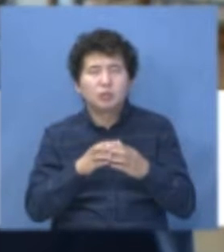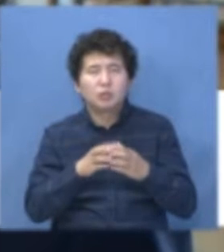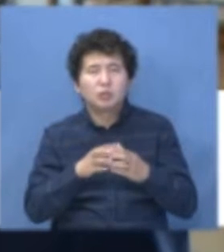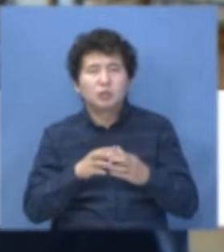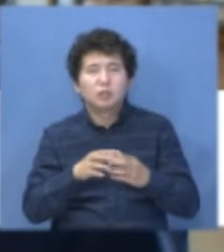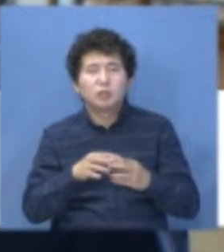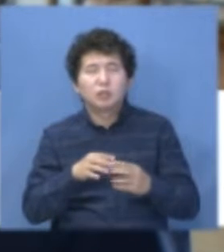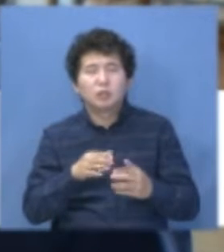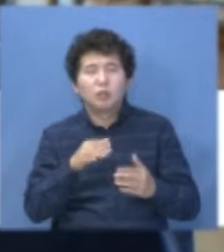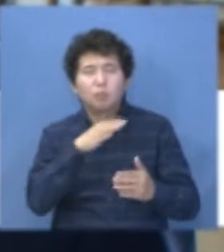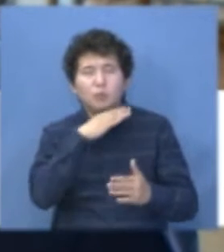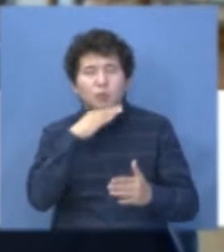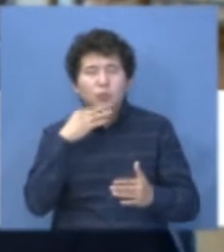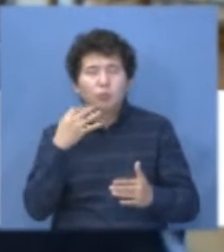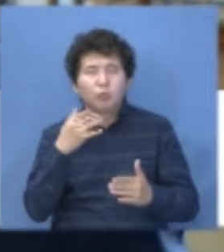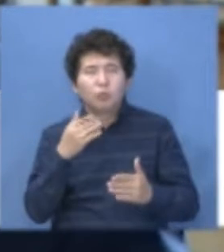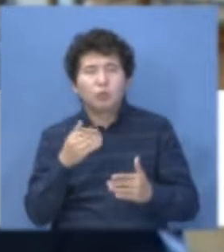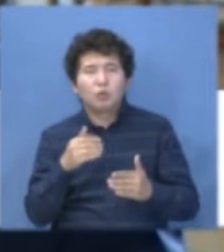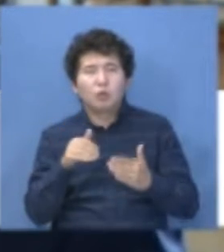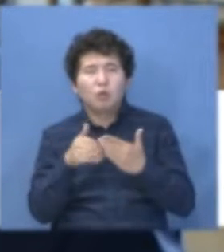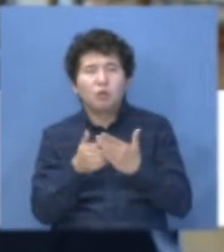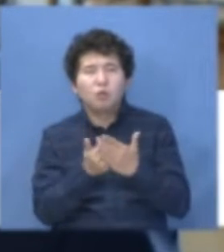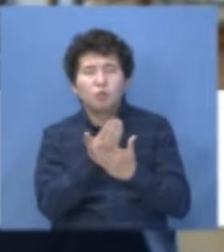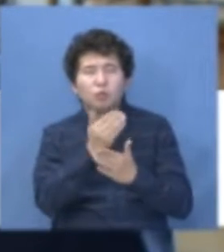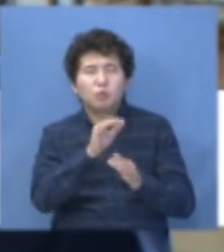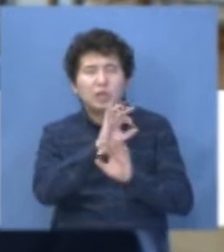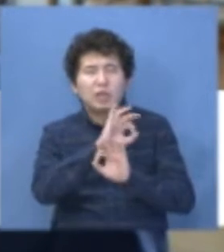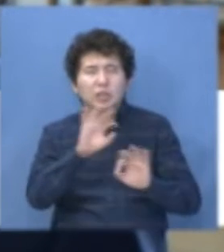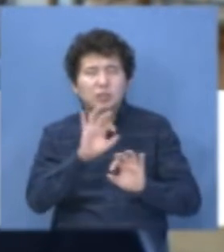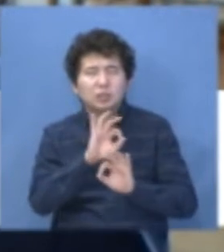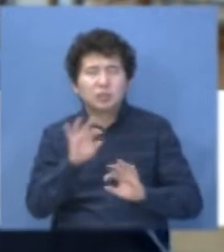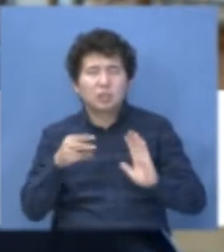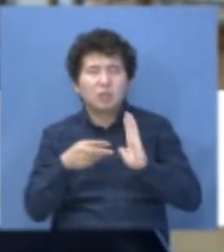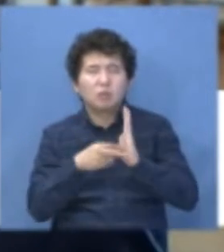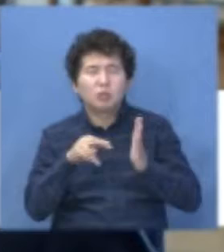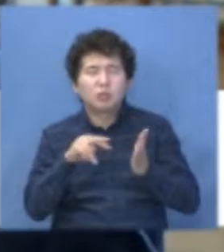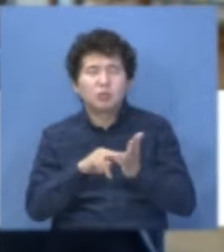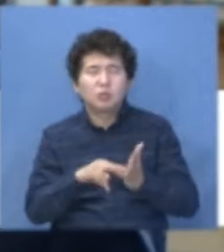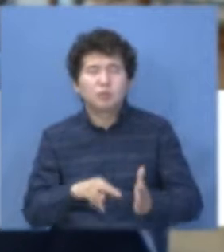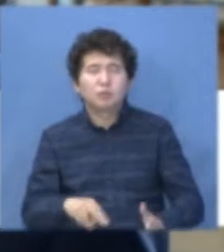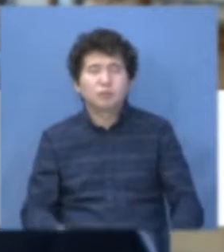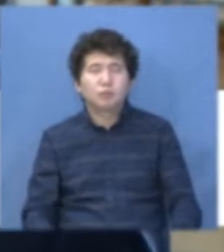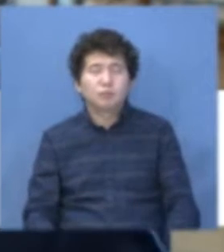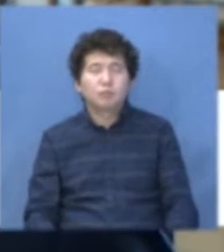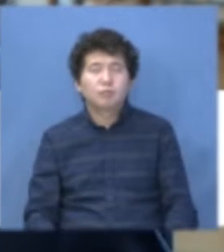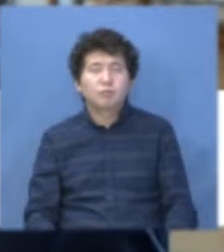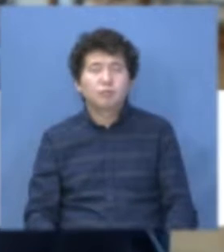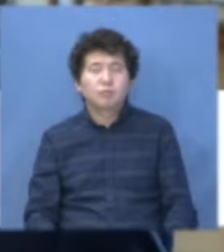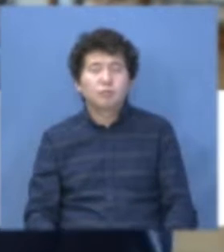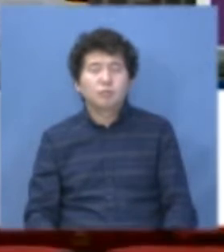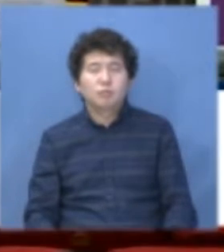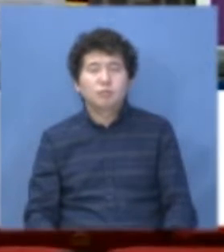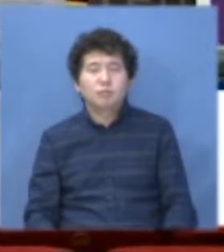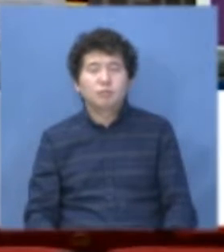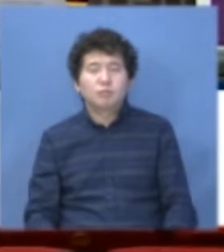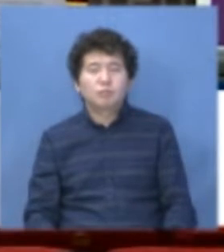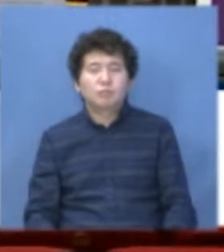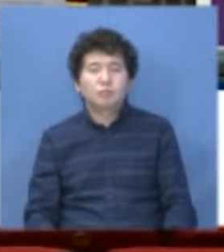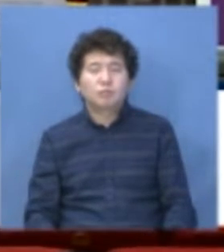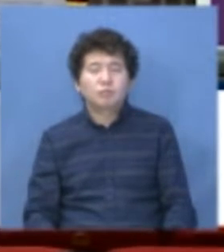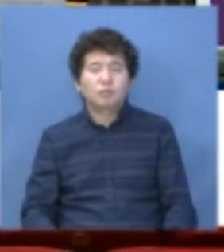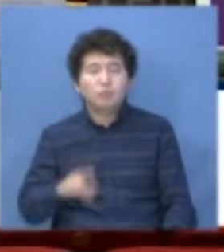жоспарлап отырмыз. Тұрғындардың қаржылық сауаттылығы артып, ел компанияларына инвестор болады деп сенеміз.